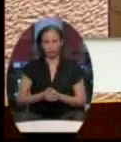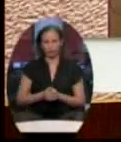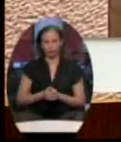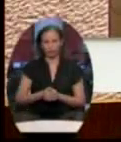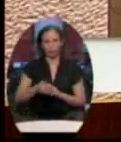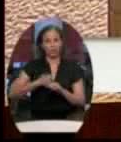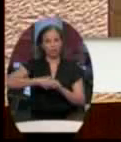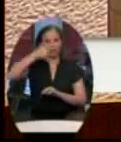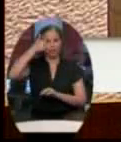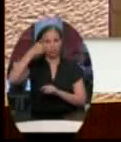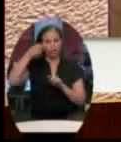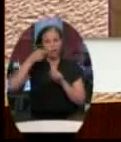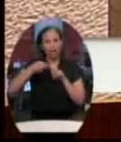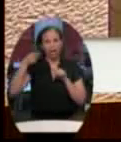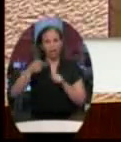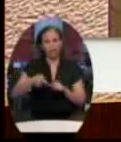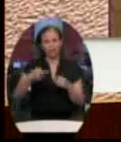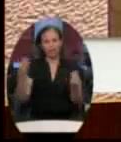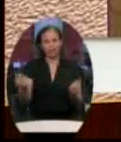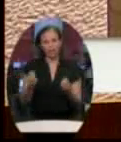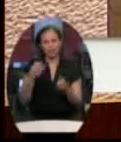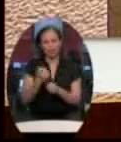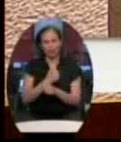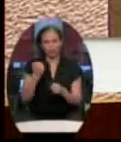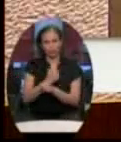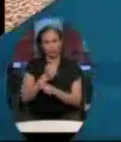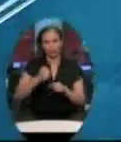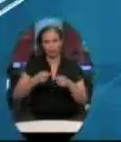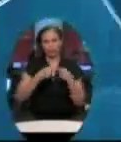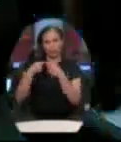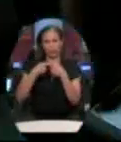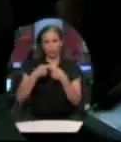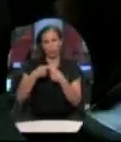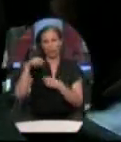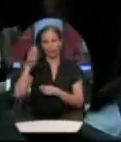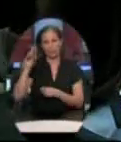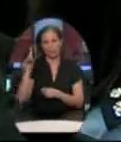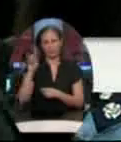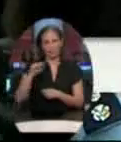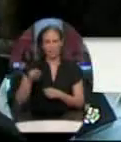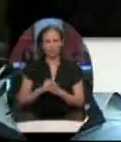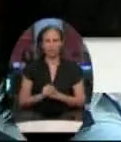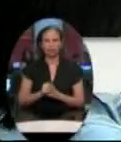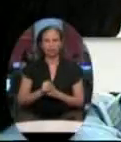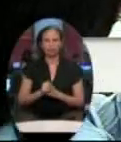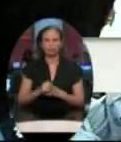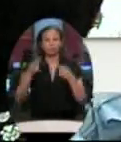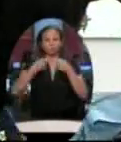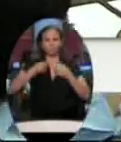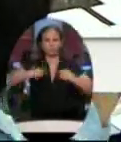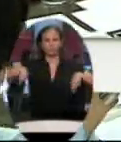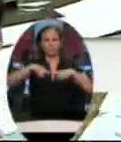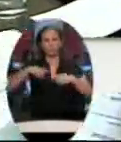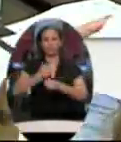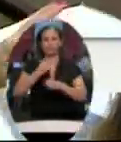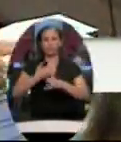רק זה נותן כבר כלי עבודה בידי כל ארגוני ה-BDS. חברי ועדת העבודה, הרווחה